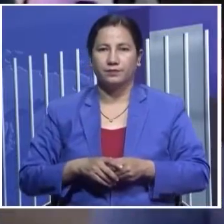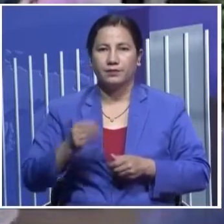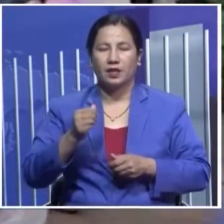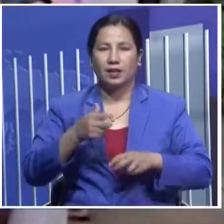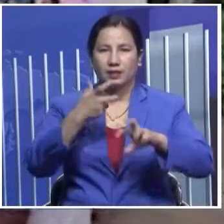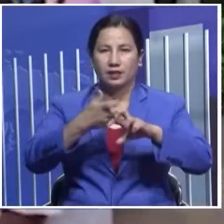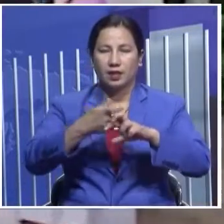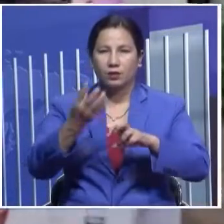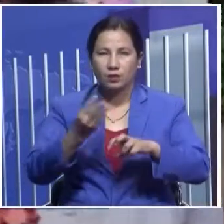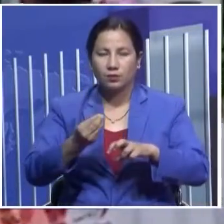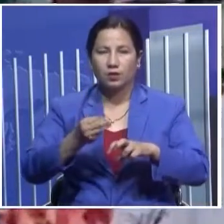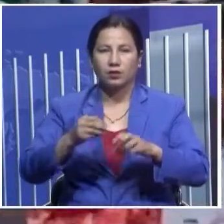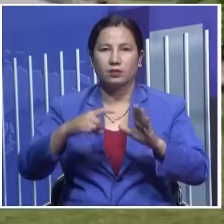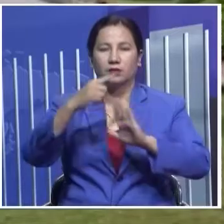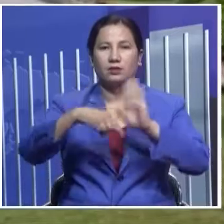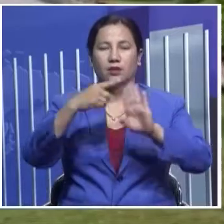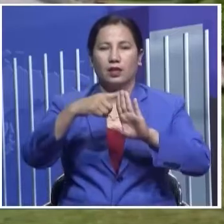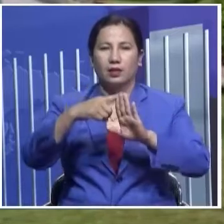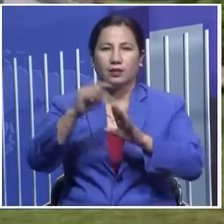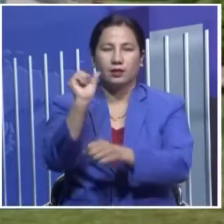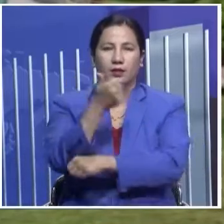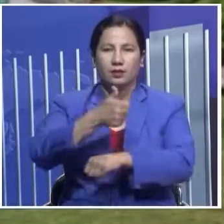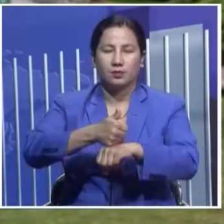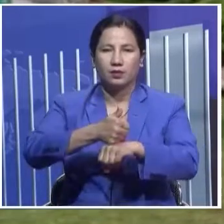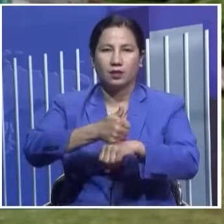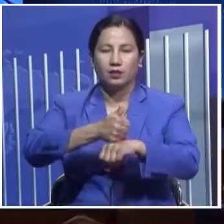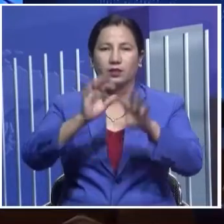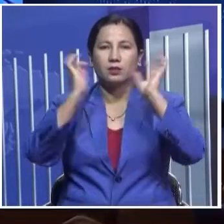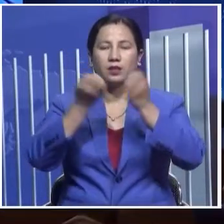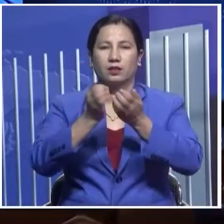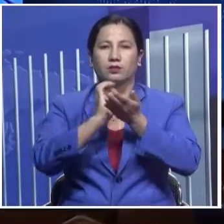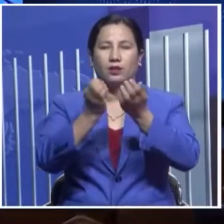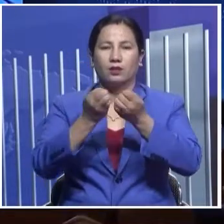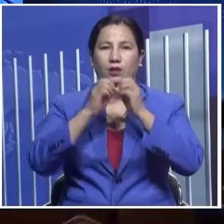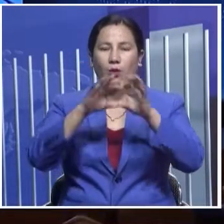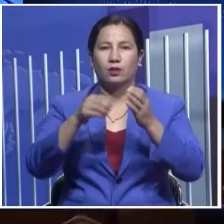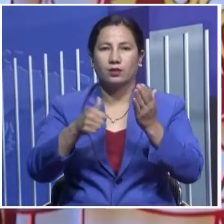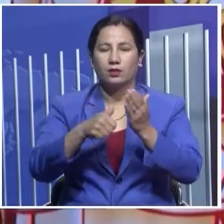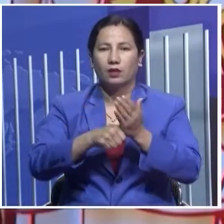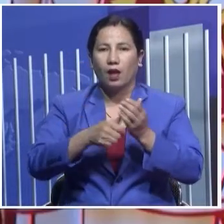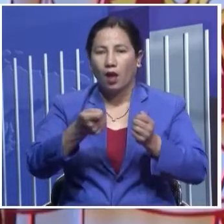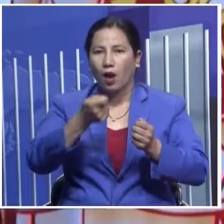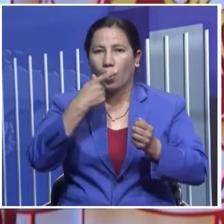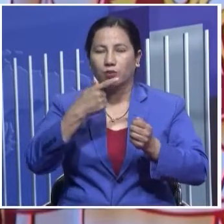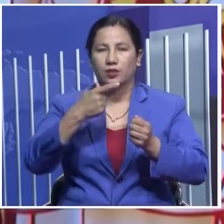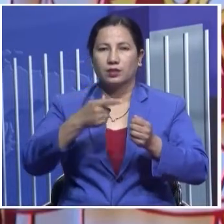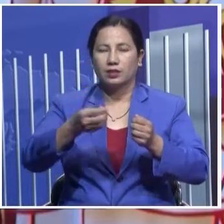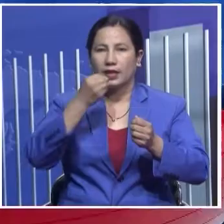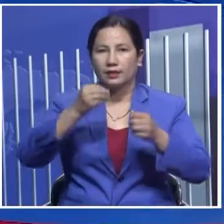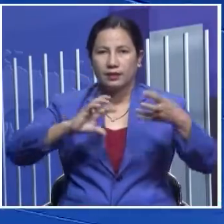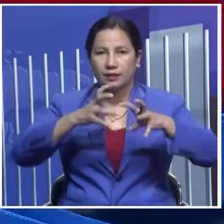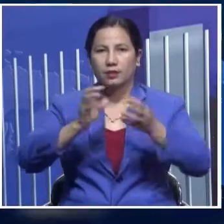आर्थिक संकट कम गर्न श्रीलंका राष्ट्रपतिद्वारा अन्तर्राष्ट्रिय समुदायसँग मदत गर्न आह्वान। औषधि खाद्यान्न र इन्धनमा सहयोगको